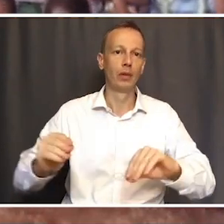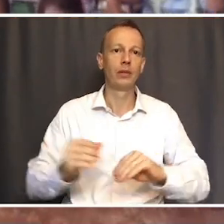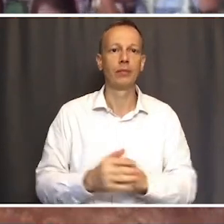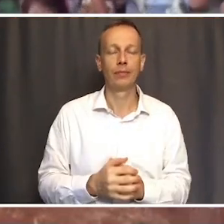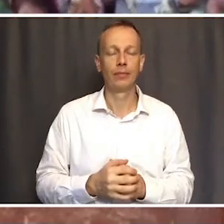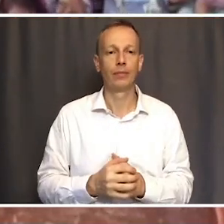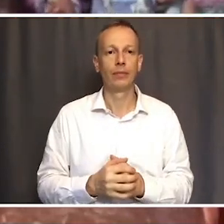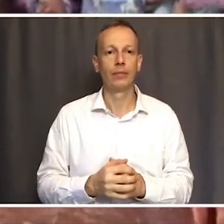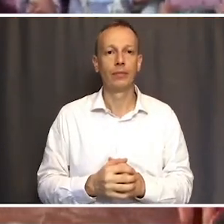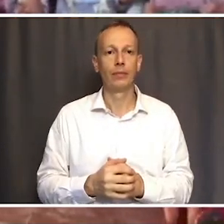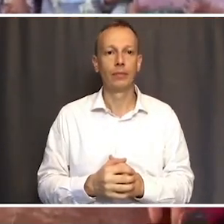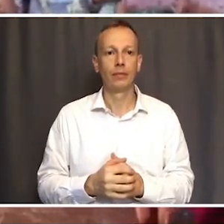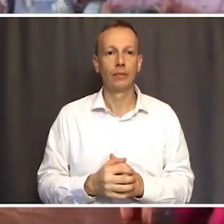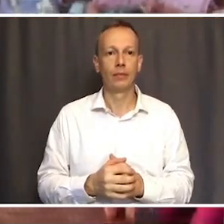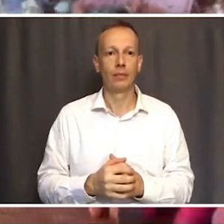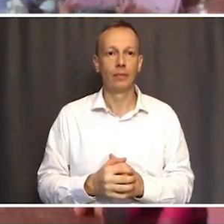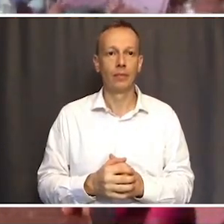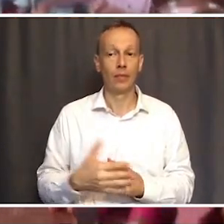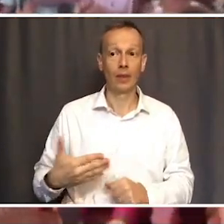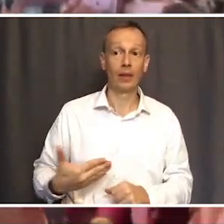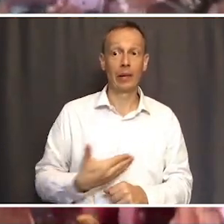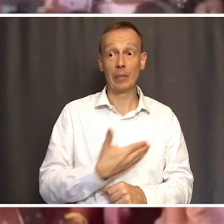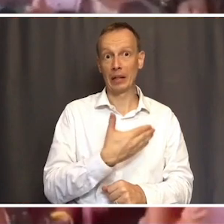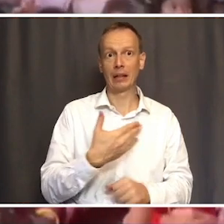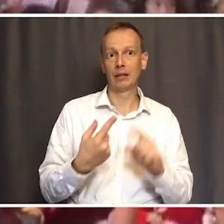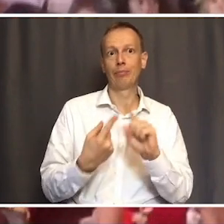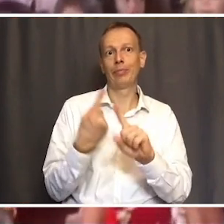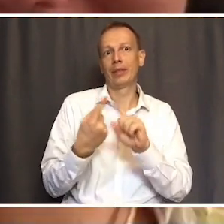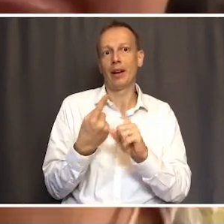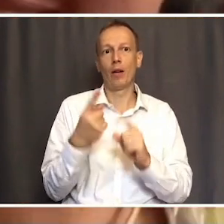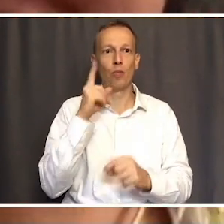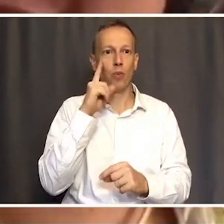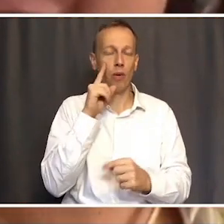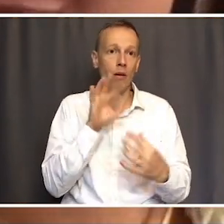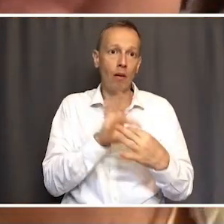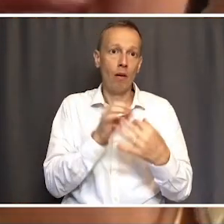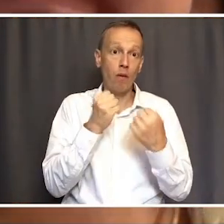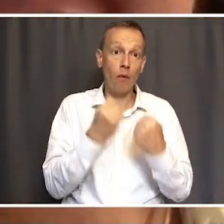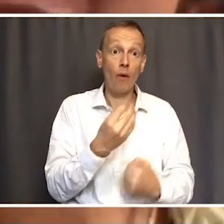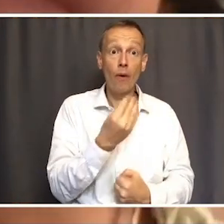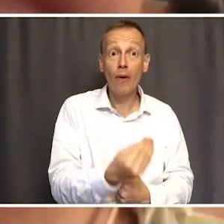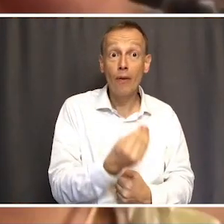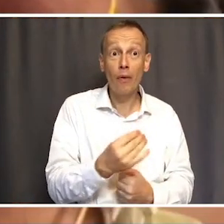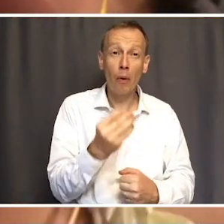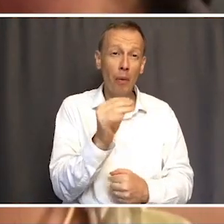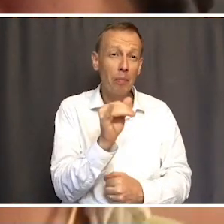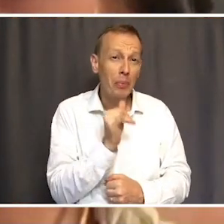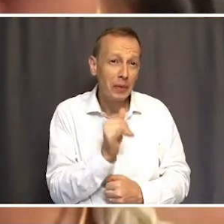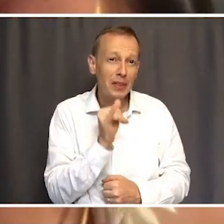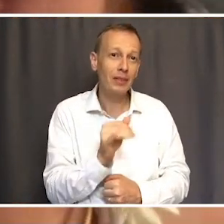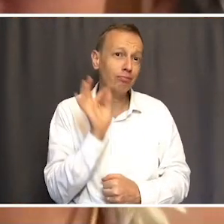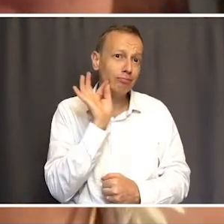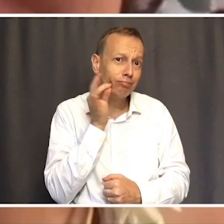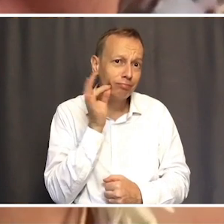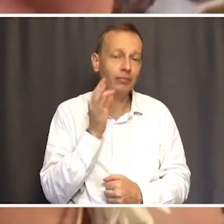sont interrogés par notre correspondante Rosanam Aïhouta. La maternelle, c'est assez particulier. On s'attache beaucoup aux